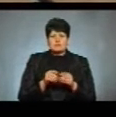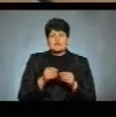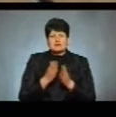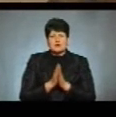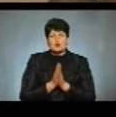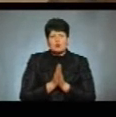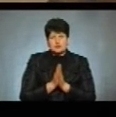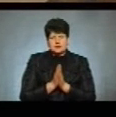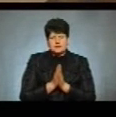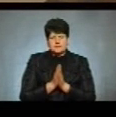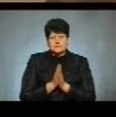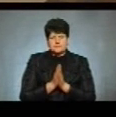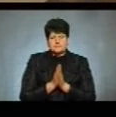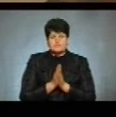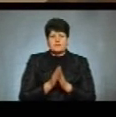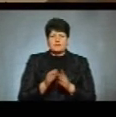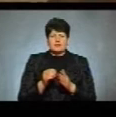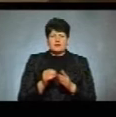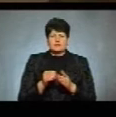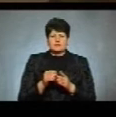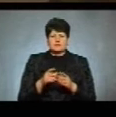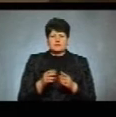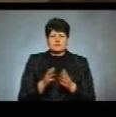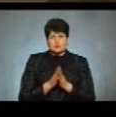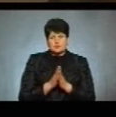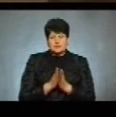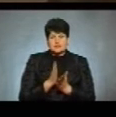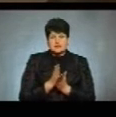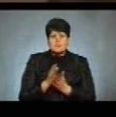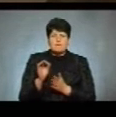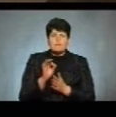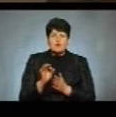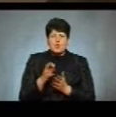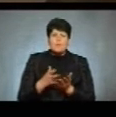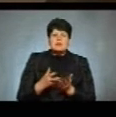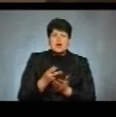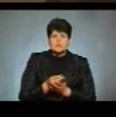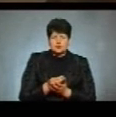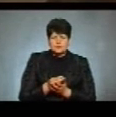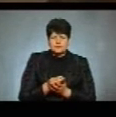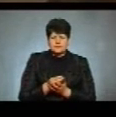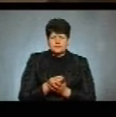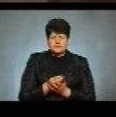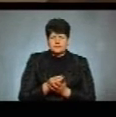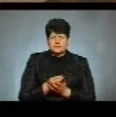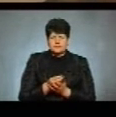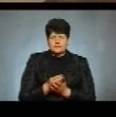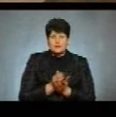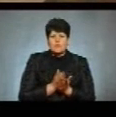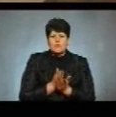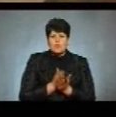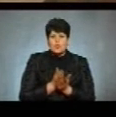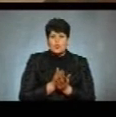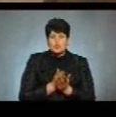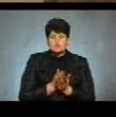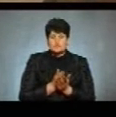клопотання. Від експертної установи надійшло клопотання про оплату вартості послуг, долучено